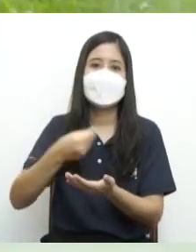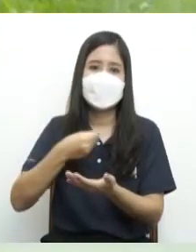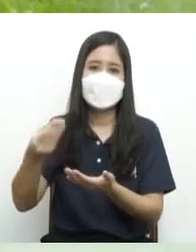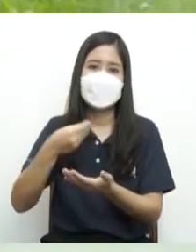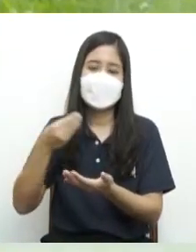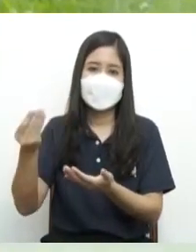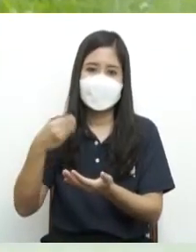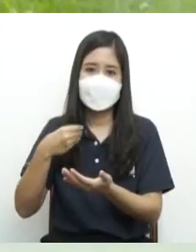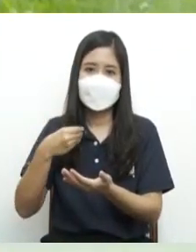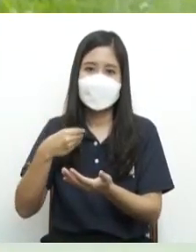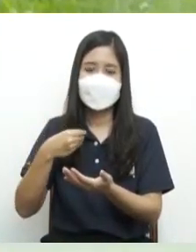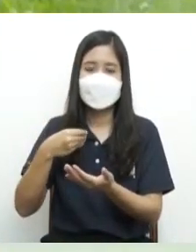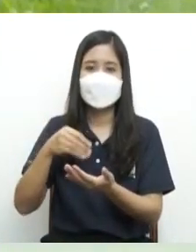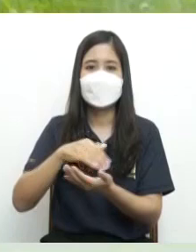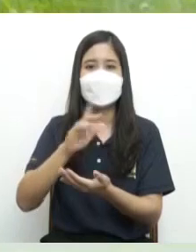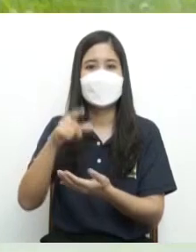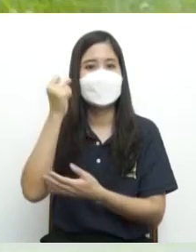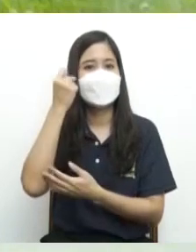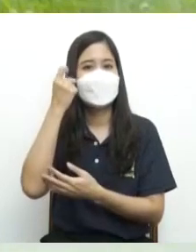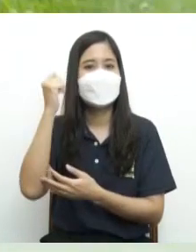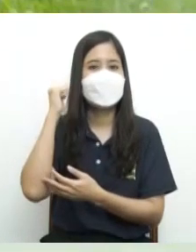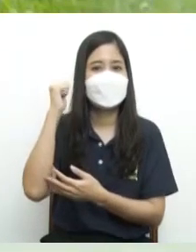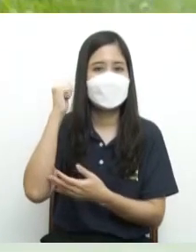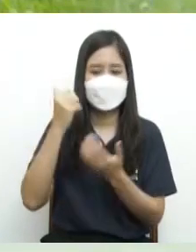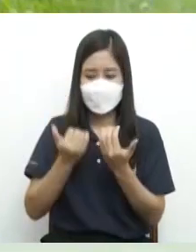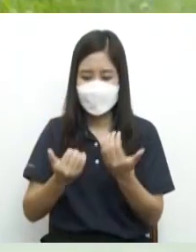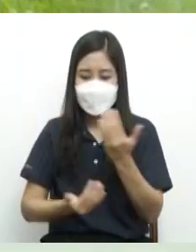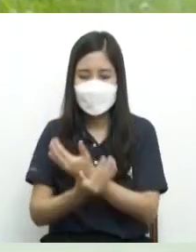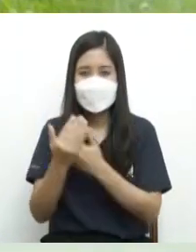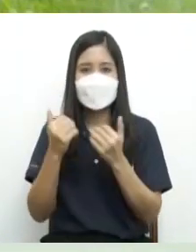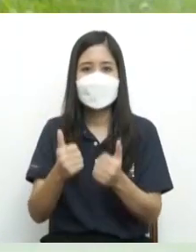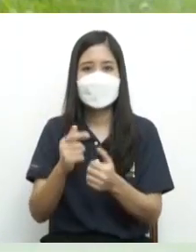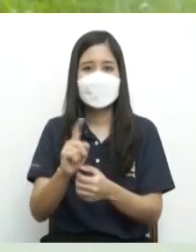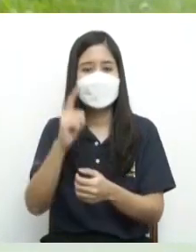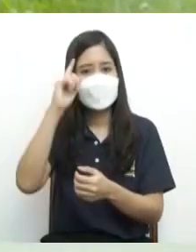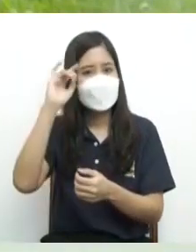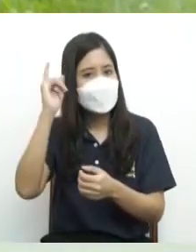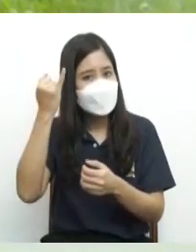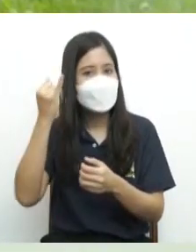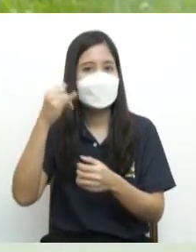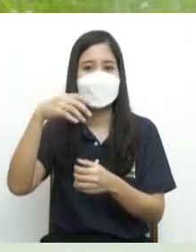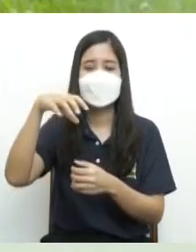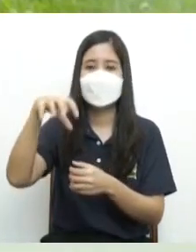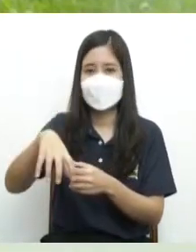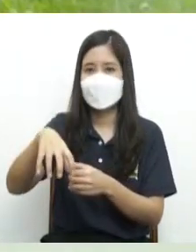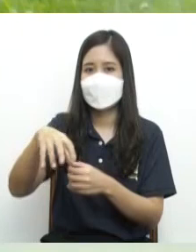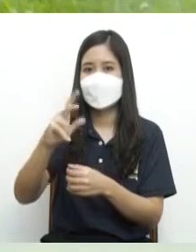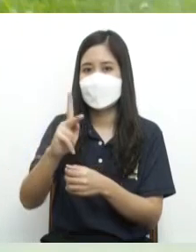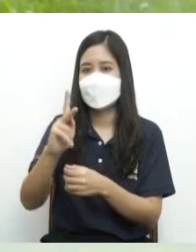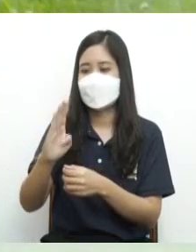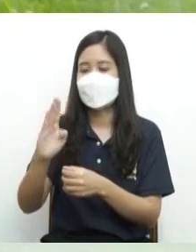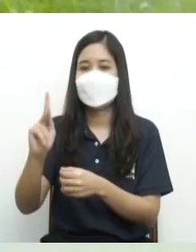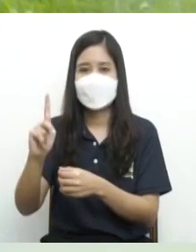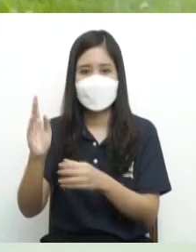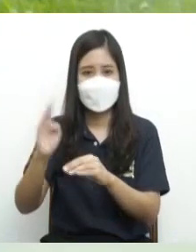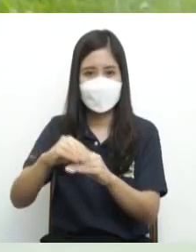3% อันนี้คือความเข้าใจเพราะฉะนั้นผมคิดว่าวันนี้เป็นโอกาสอันดีที่เราจะได้รู้จักกบข.มากขึ้นและจะเข้าใจบทบาทอำนาจหน้าที่มาก